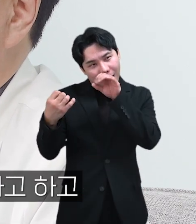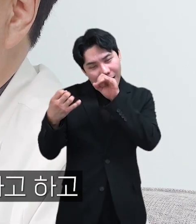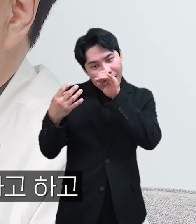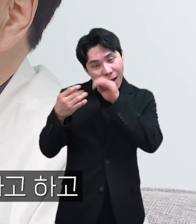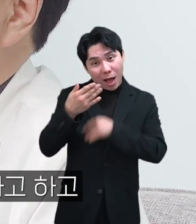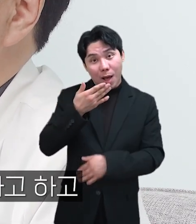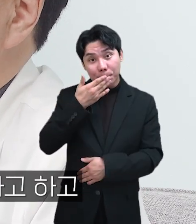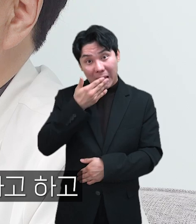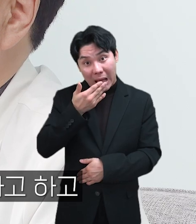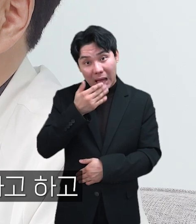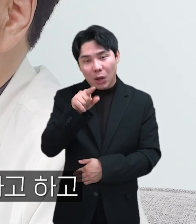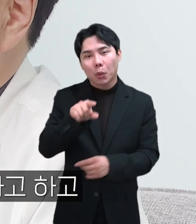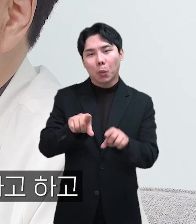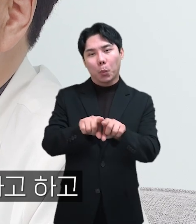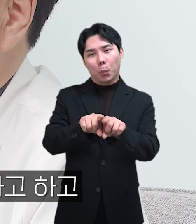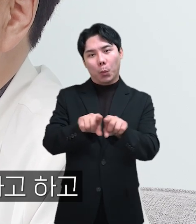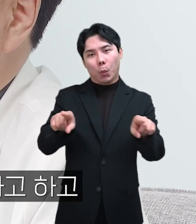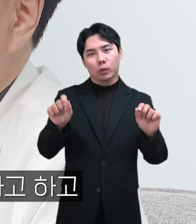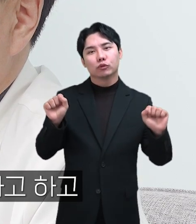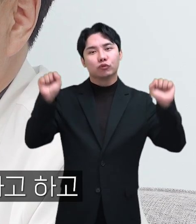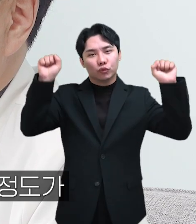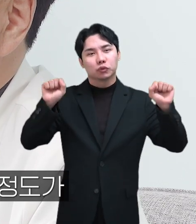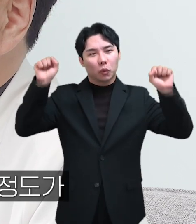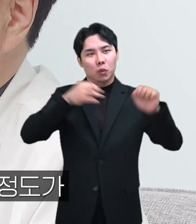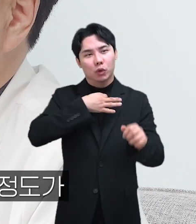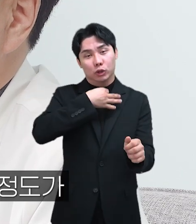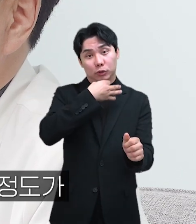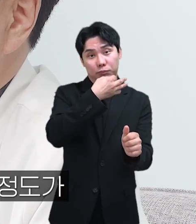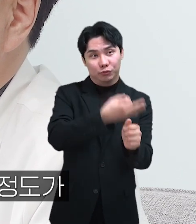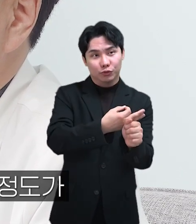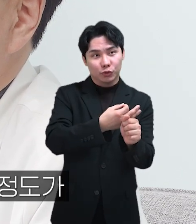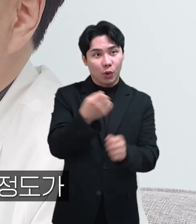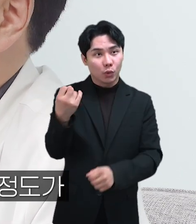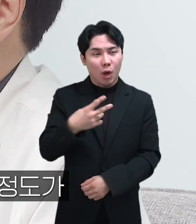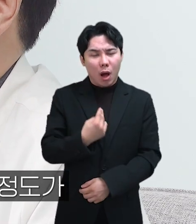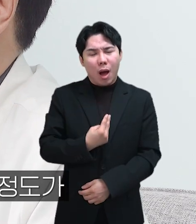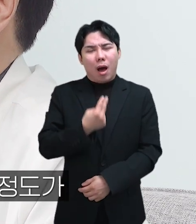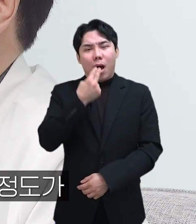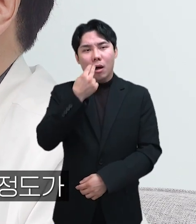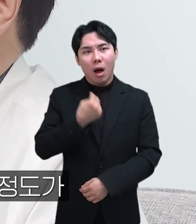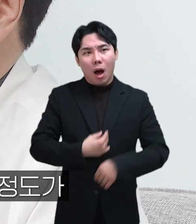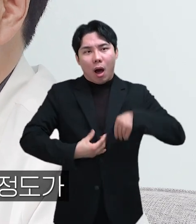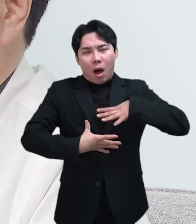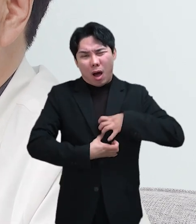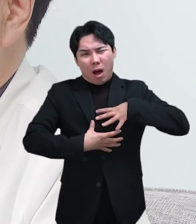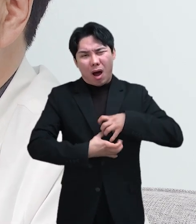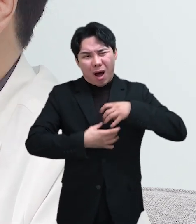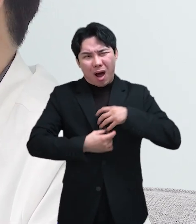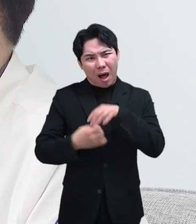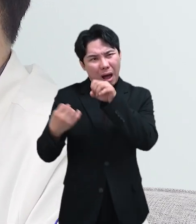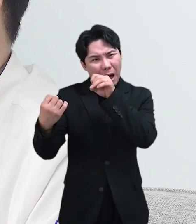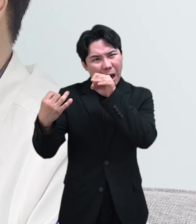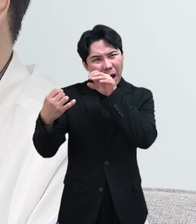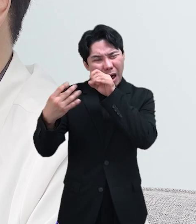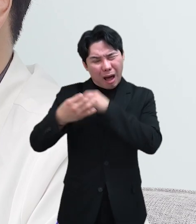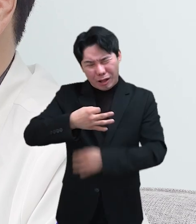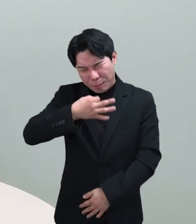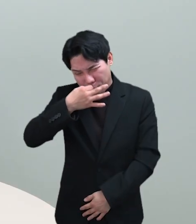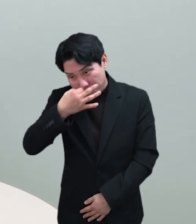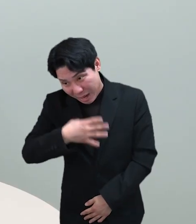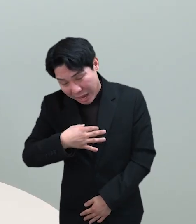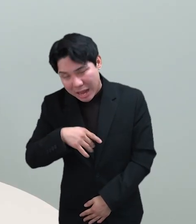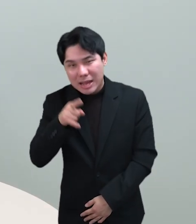있는 정도가 중간 정도의 강도라고 하고, 또 숨이 차고 심장이 뛰어서 말하기도 힘들 정도가 고강도